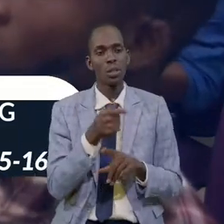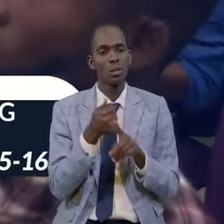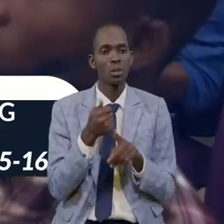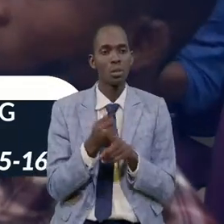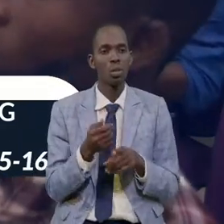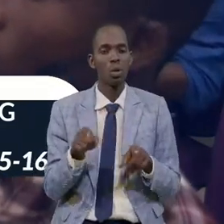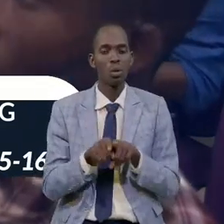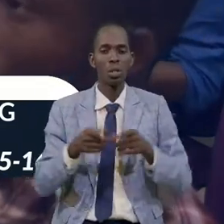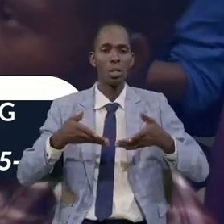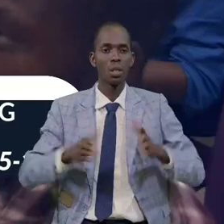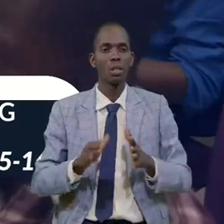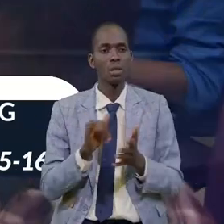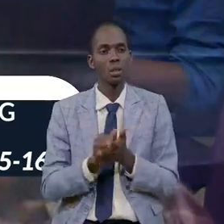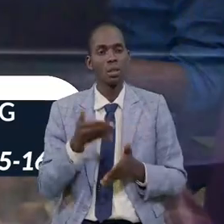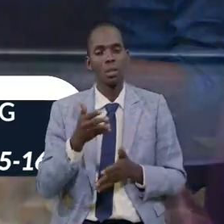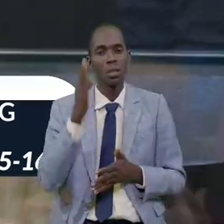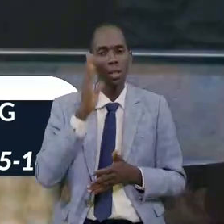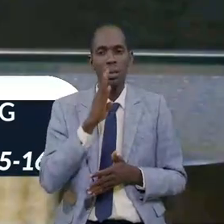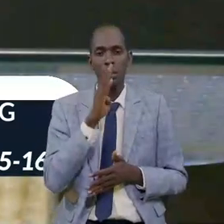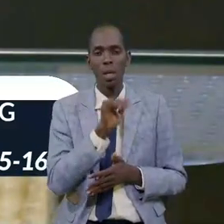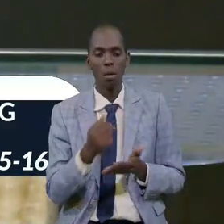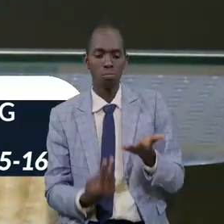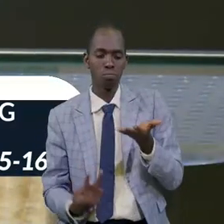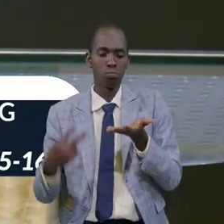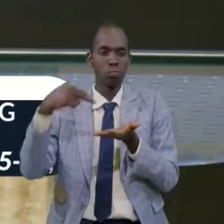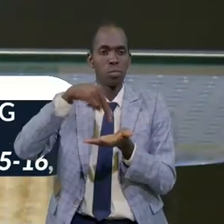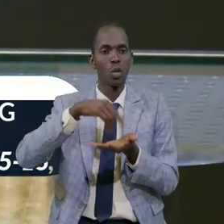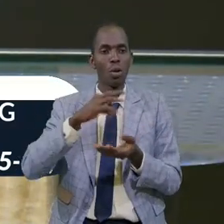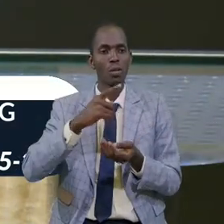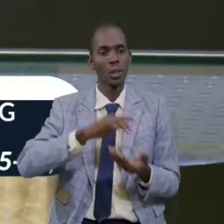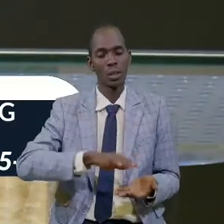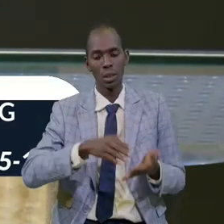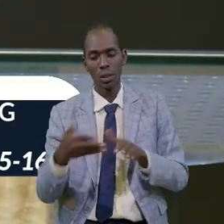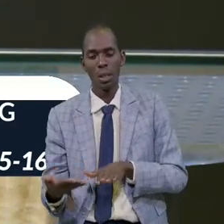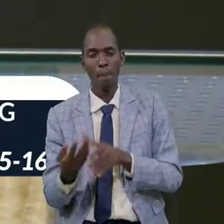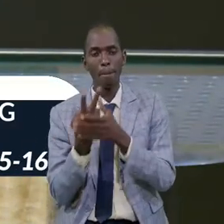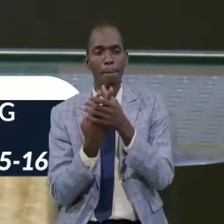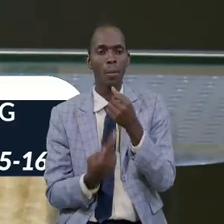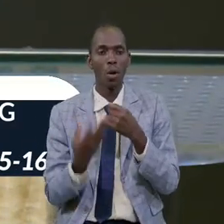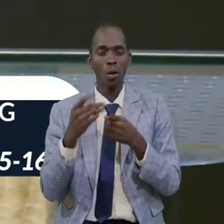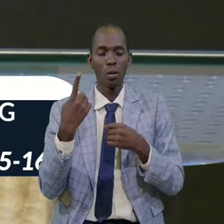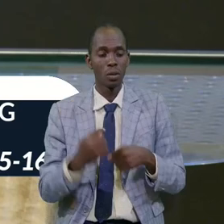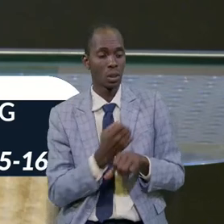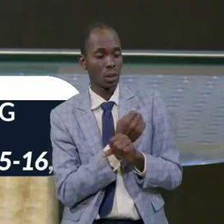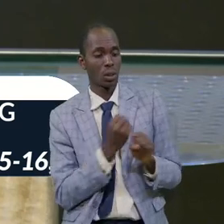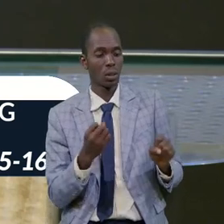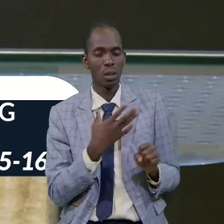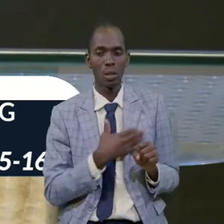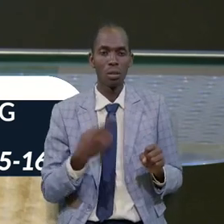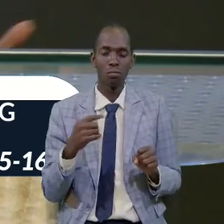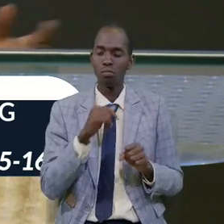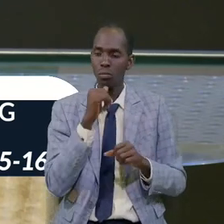qu'il y aura une résurrection des justes et des injustes.